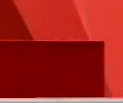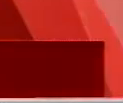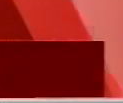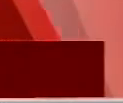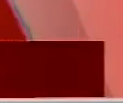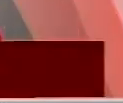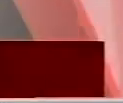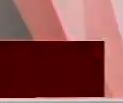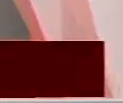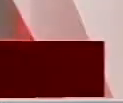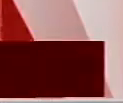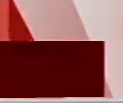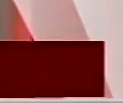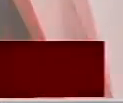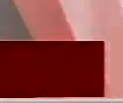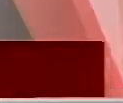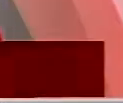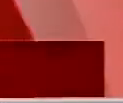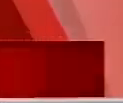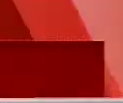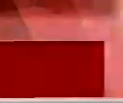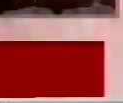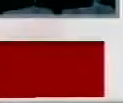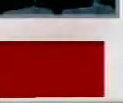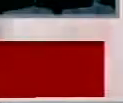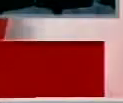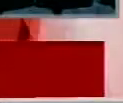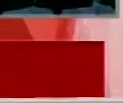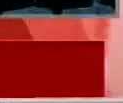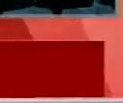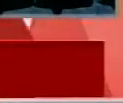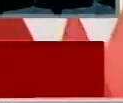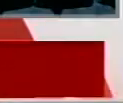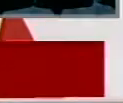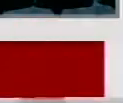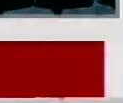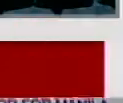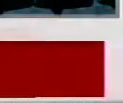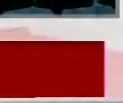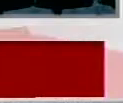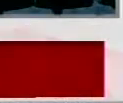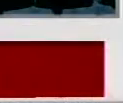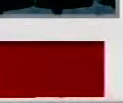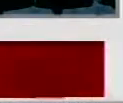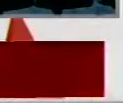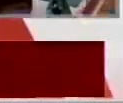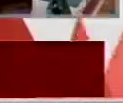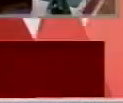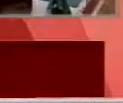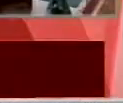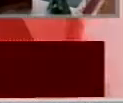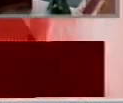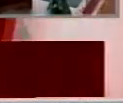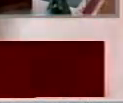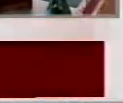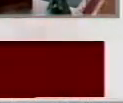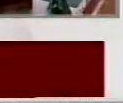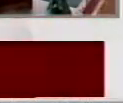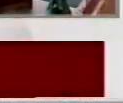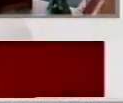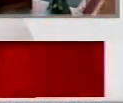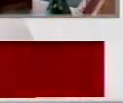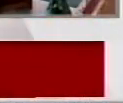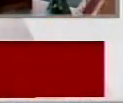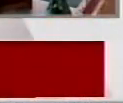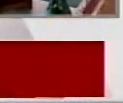Senate studio with our colleague, Attorney Adele Tamano. Adele. Hi, Tony. Hi, LJ. Hi, Adele. Well,